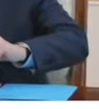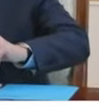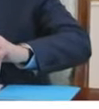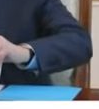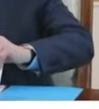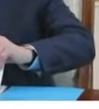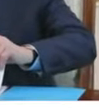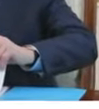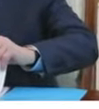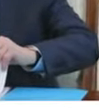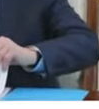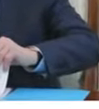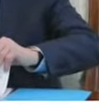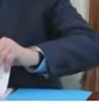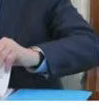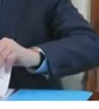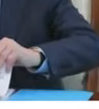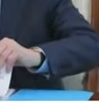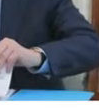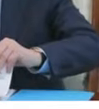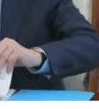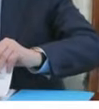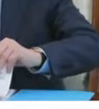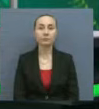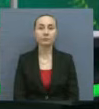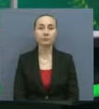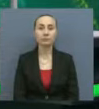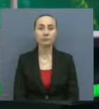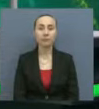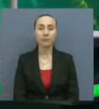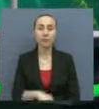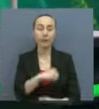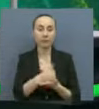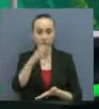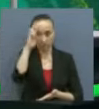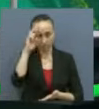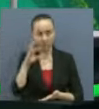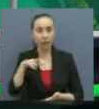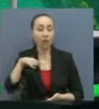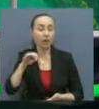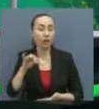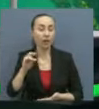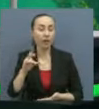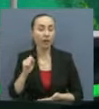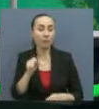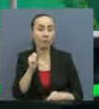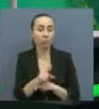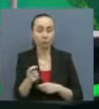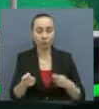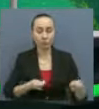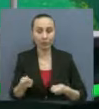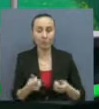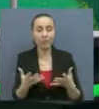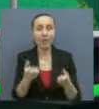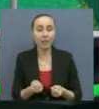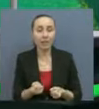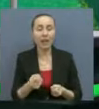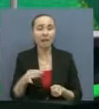Токаев дал ряд конкретных поручений Аскару Жумагалиеву. Глава государства Касым-Жомарт Токаев поручил правительству